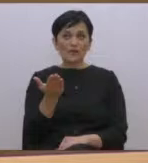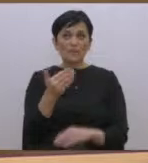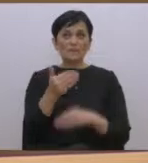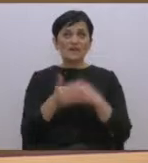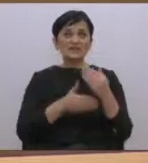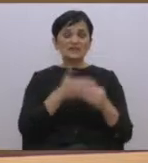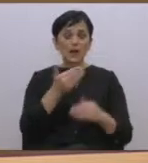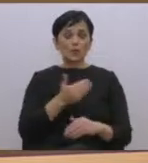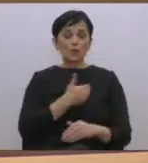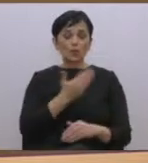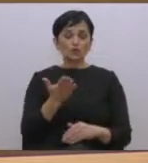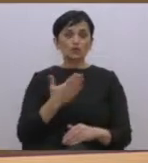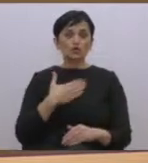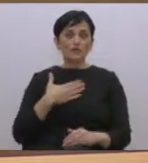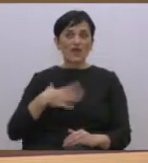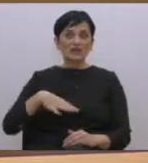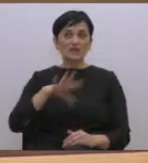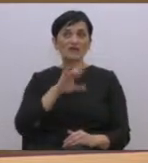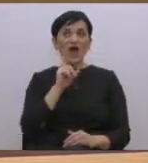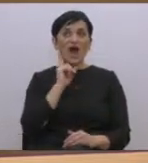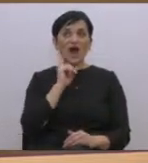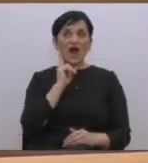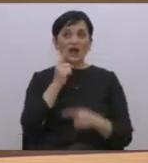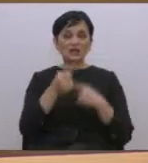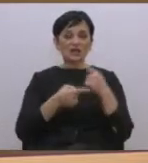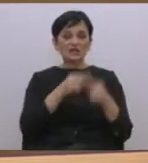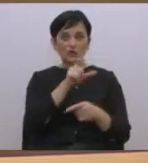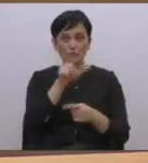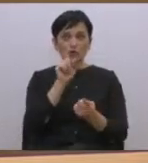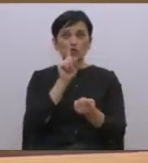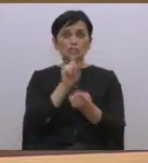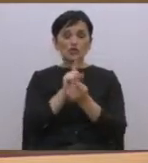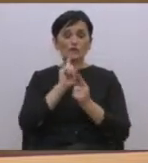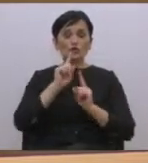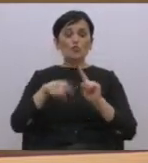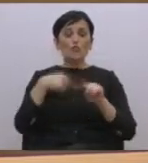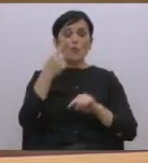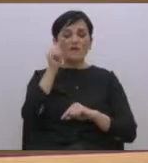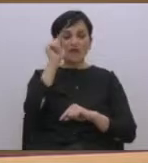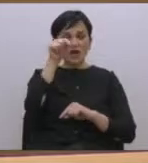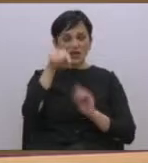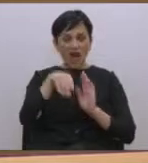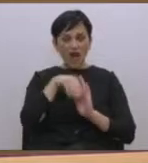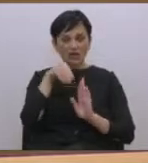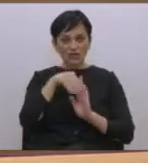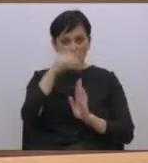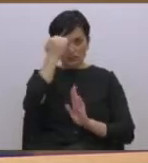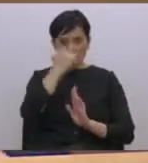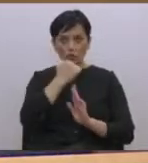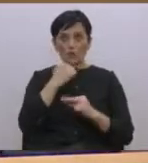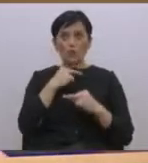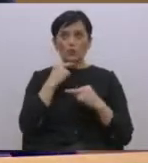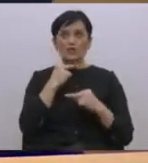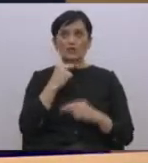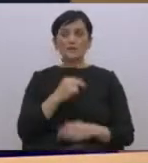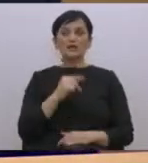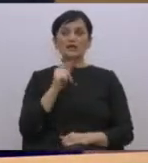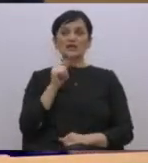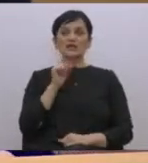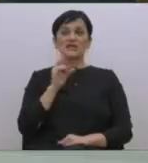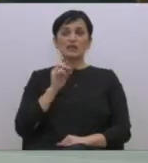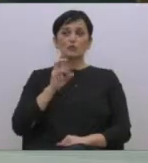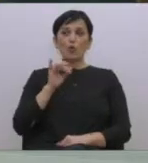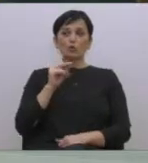tsarmatebas usurvets chvens kveqanas akhalgazda taobas da shevxtebit momovali tsmis archevnebze madloba quratgebistvis dinatin